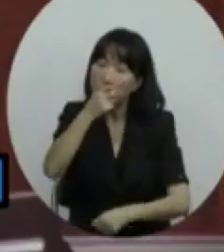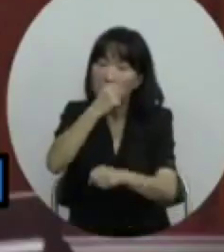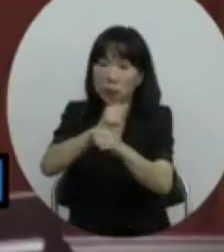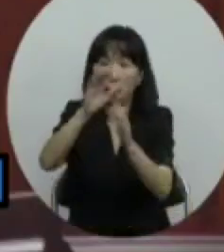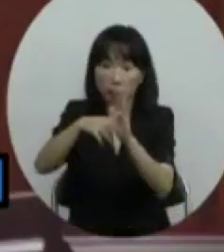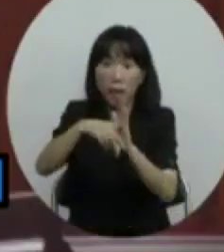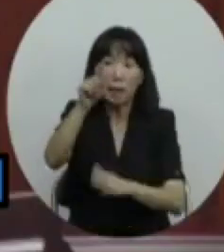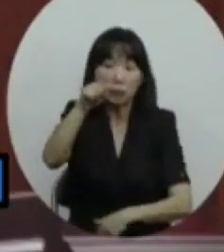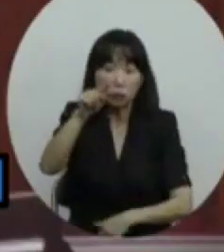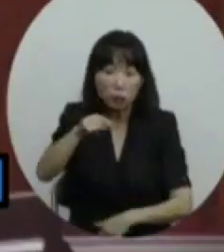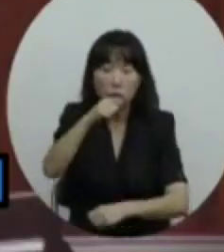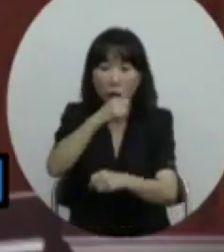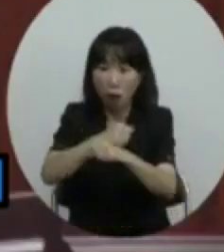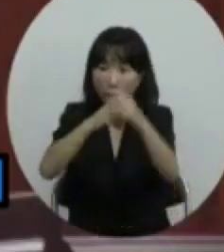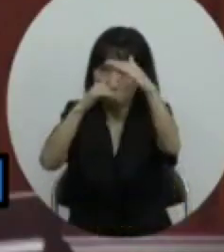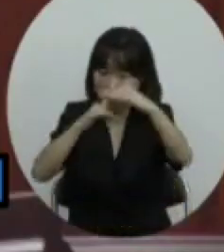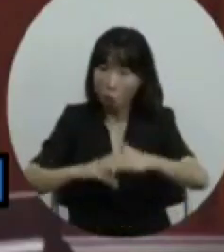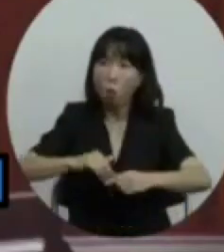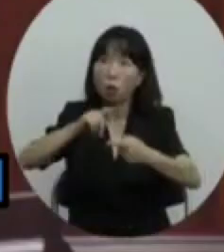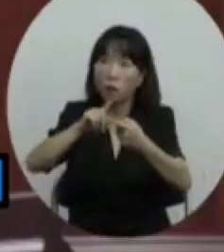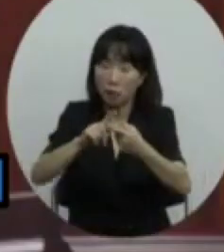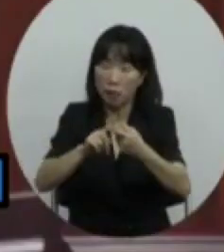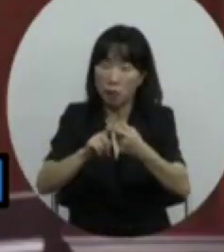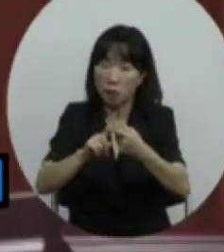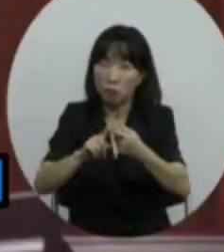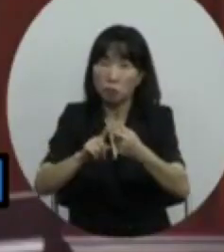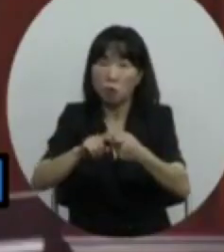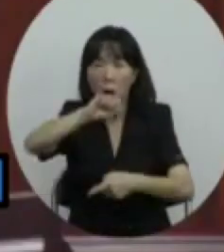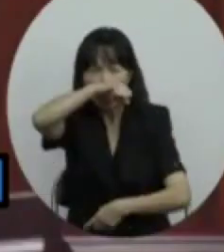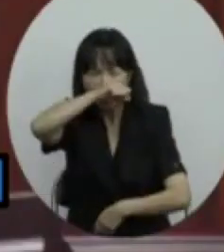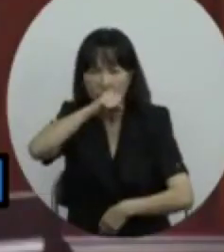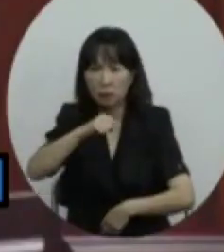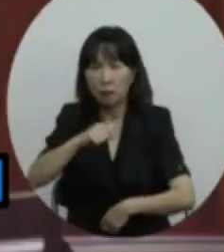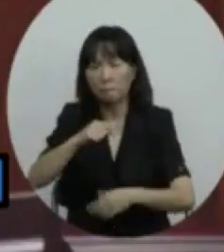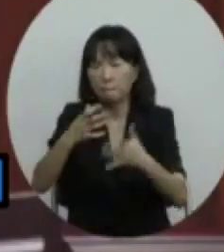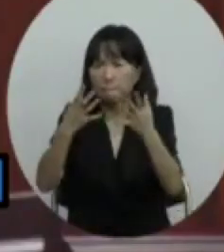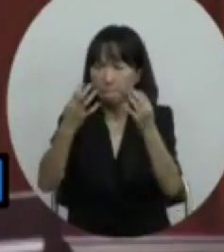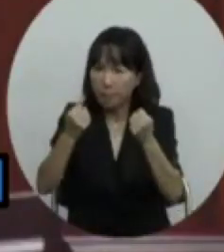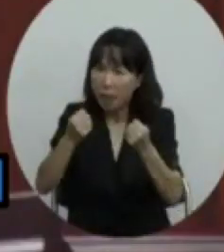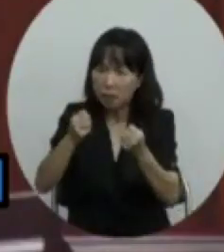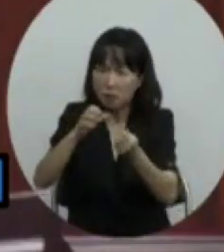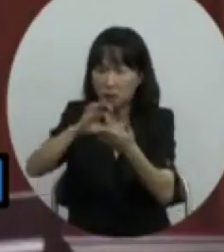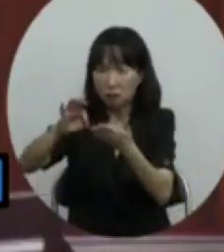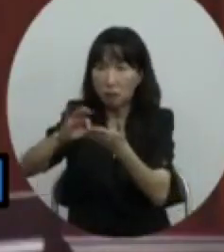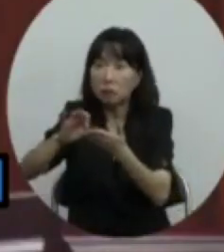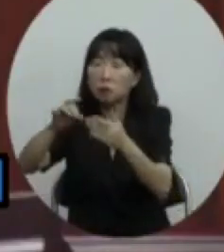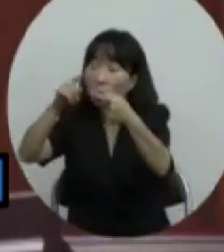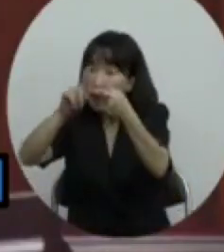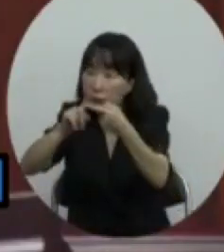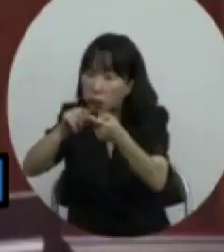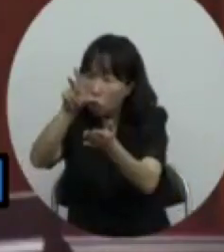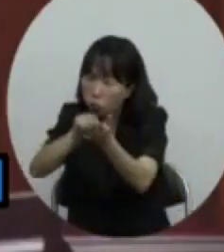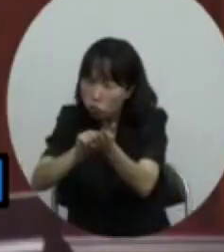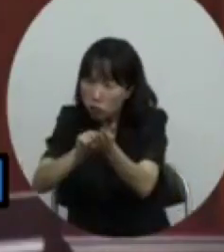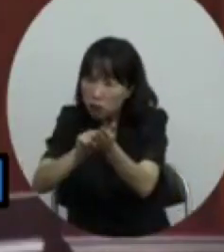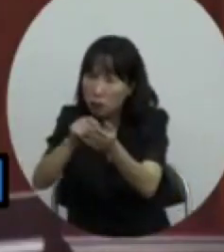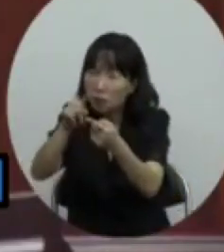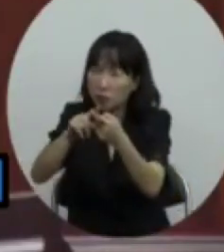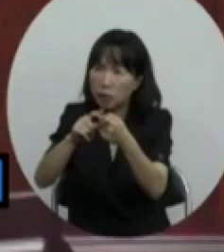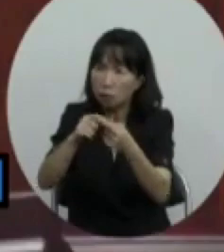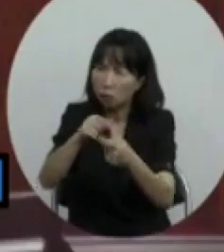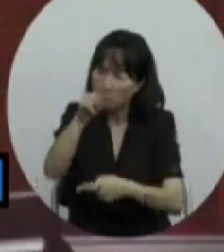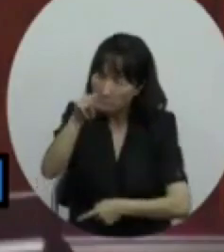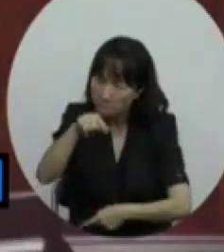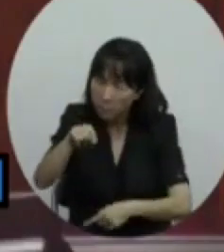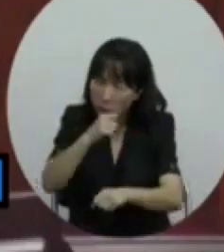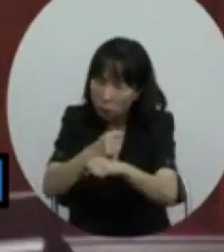주신 2월 예산 발생을 최소화하기 위하여 문제점을 함께 진단하고 사업 진행